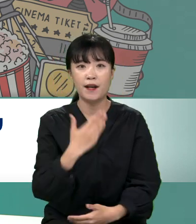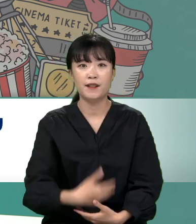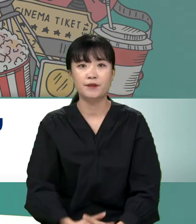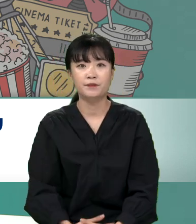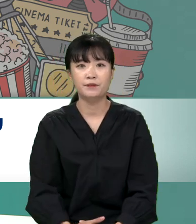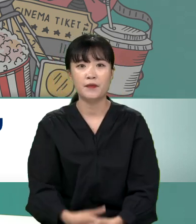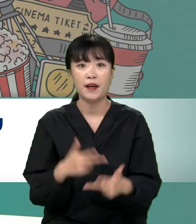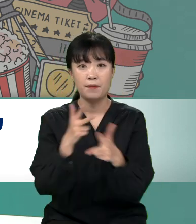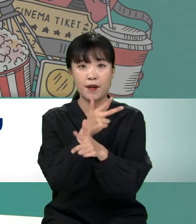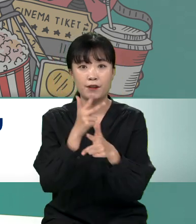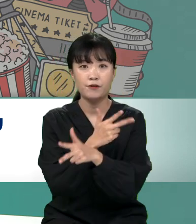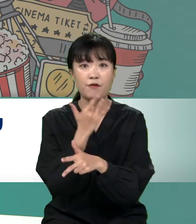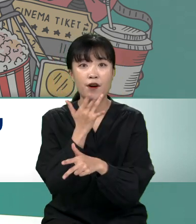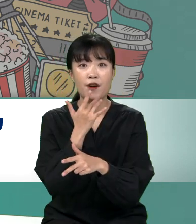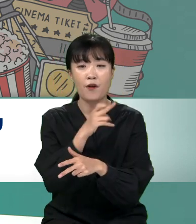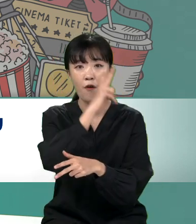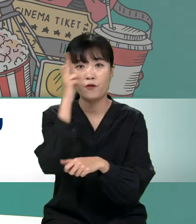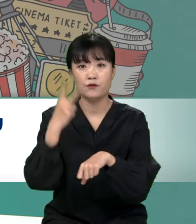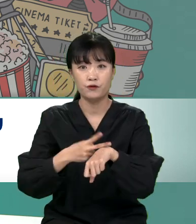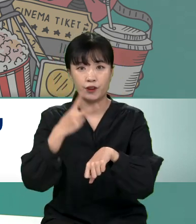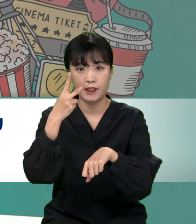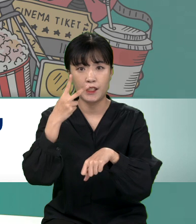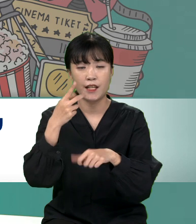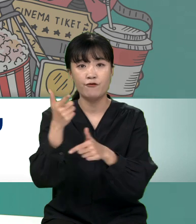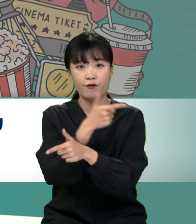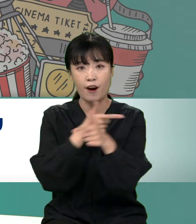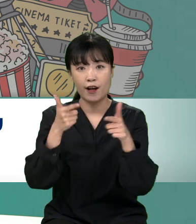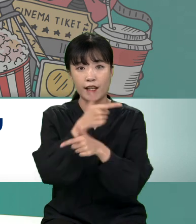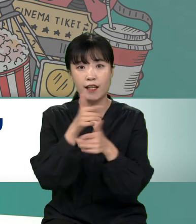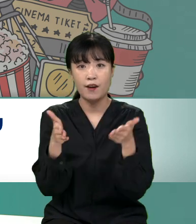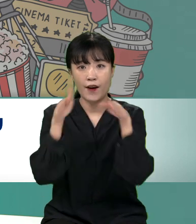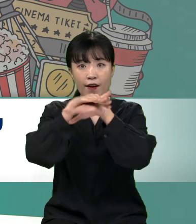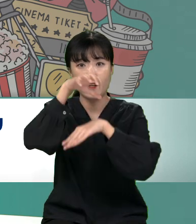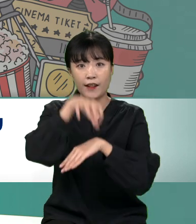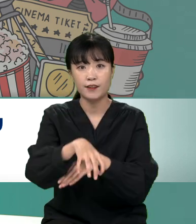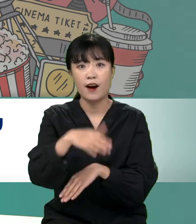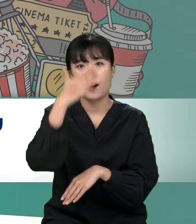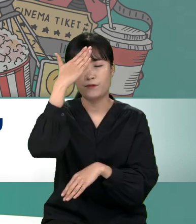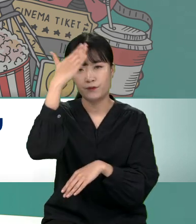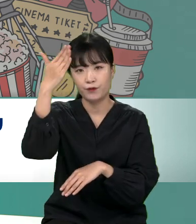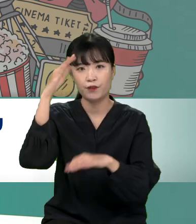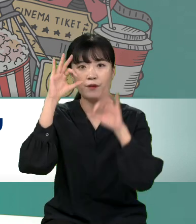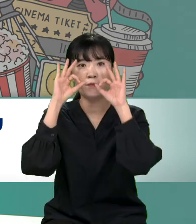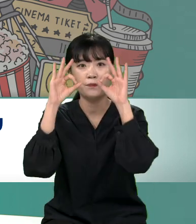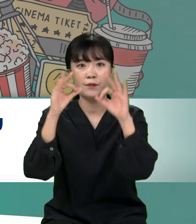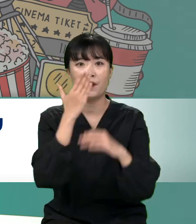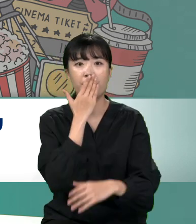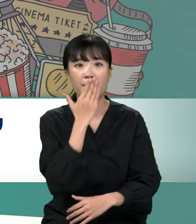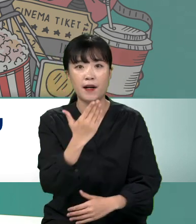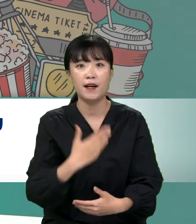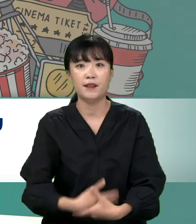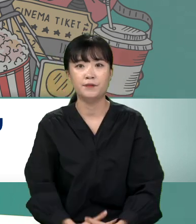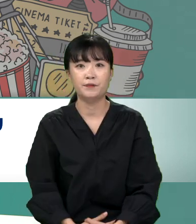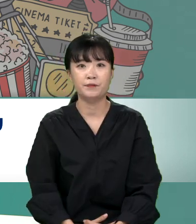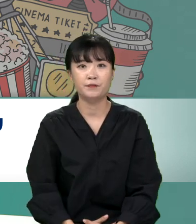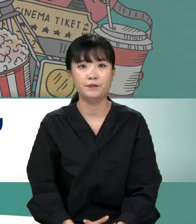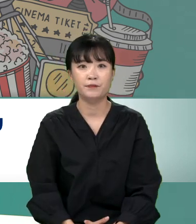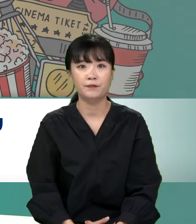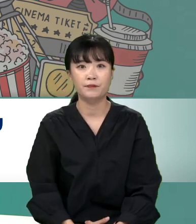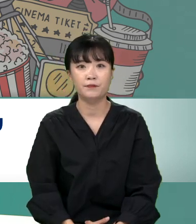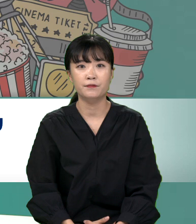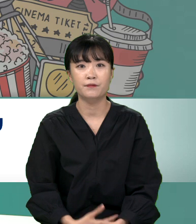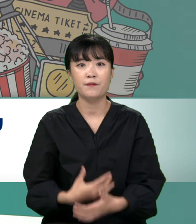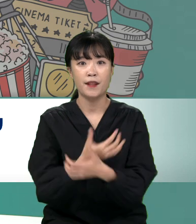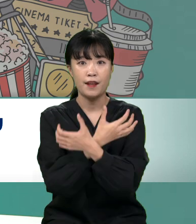있다고 합니다 매주 화요일 오후 2시 포항 시립 중앙 아트 올 인 d+ 포항 에서 무료로 관람 가능